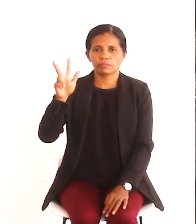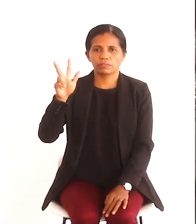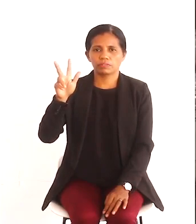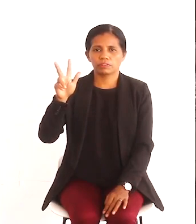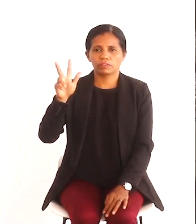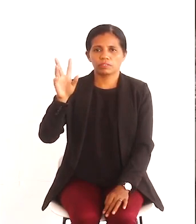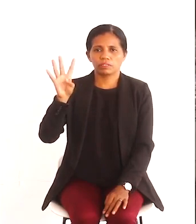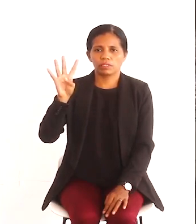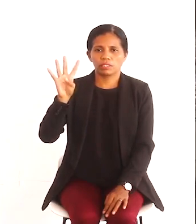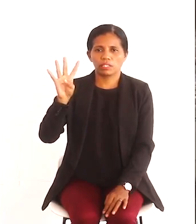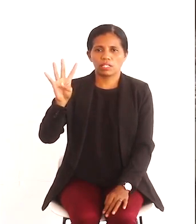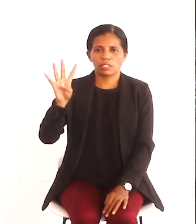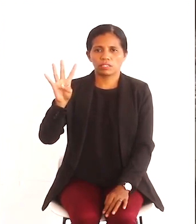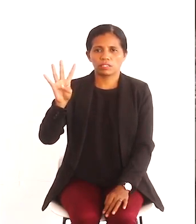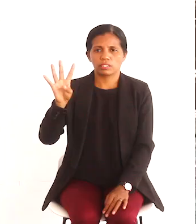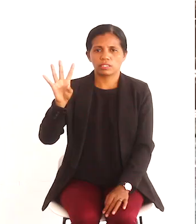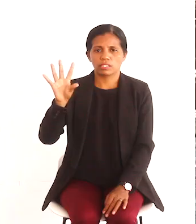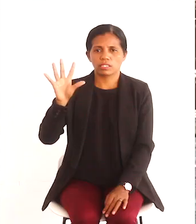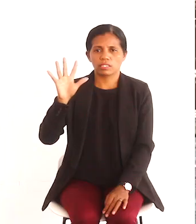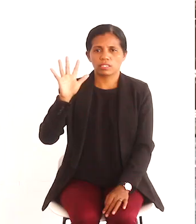tolu, hat,